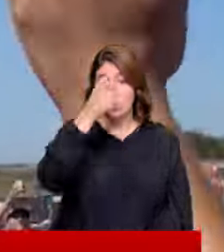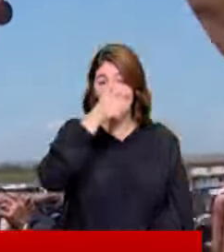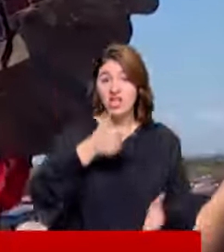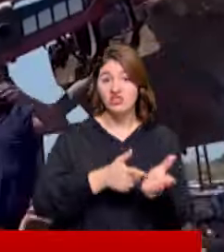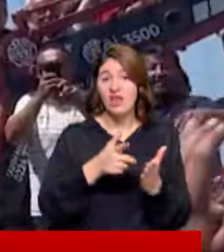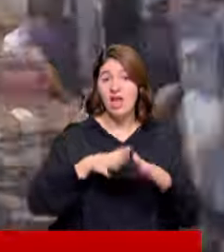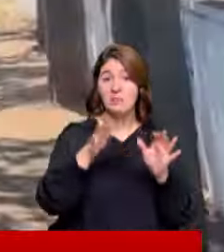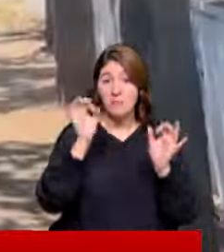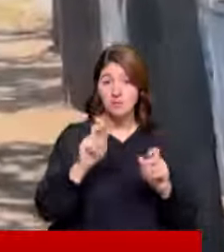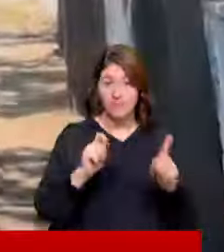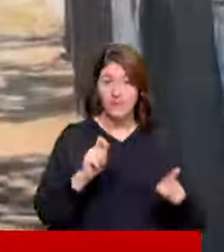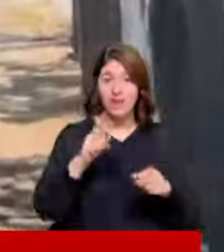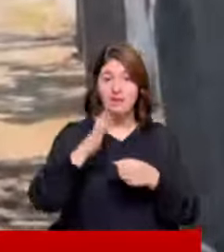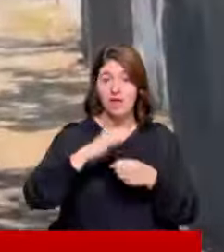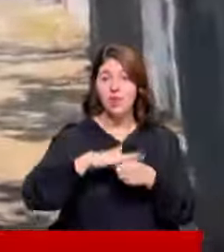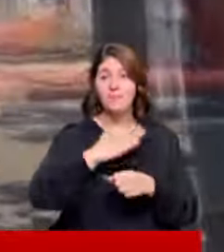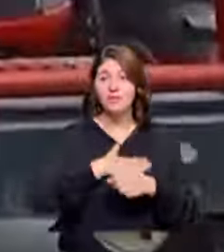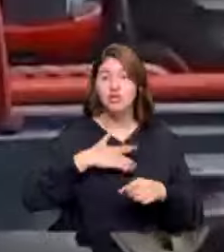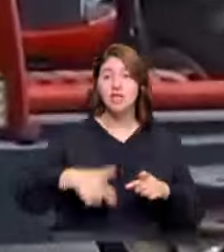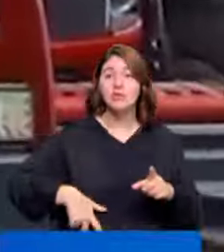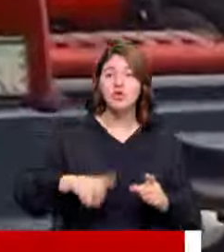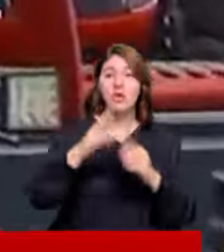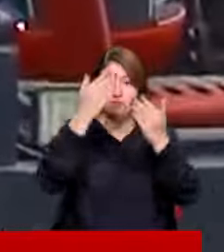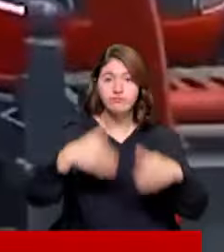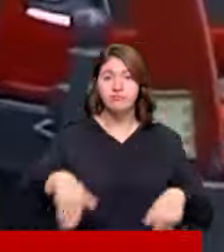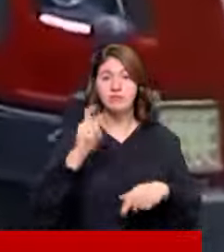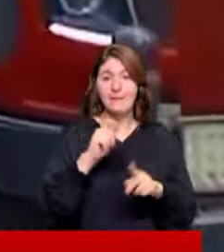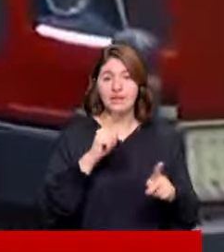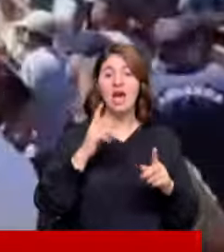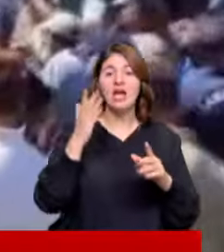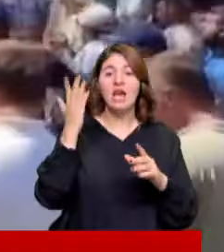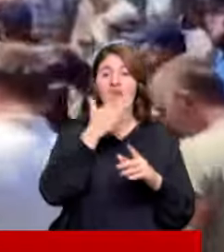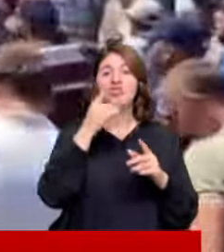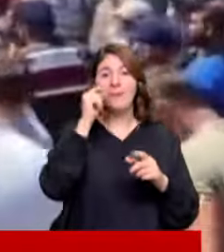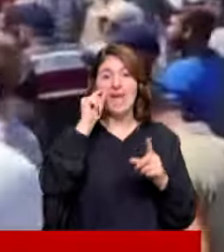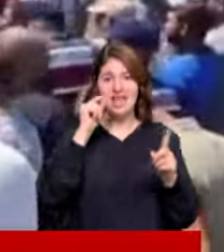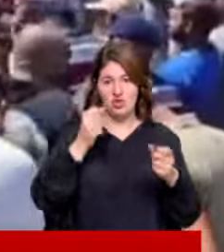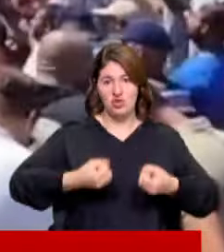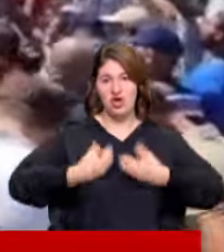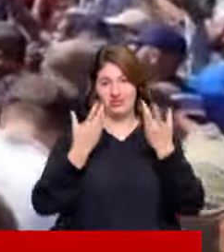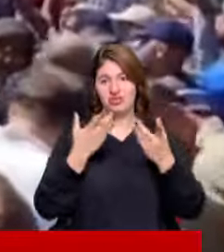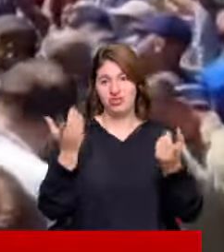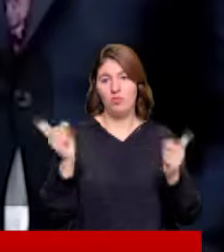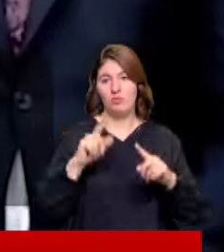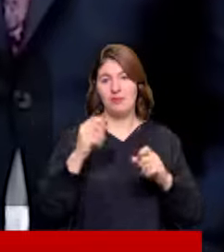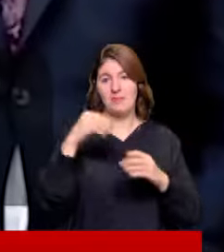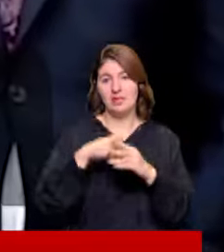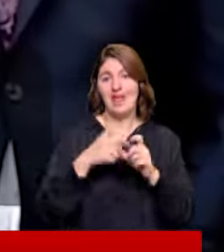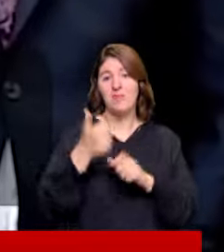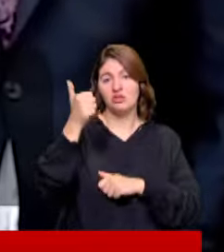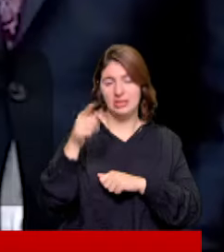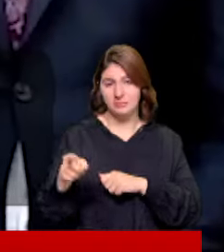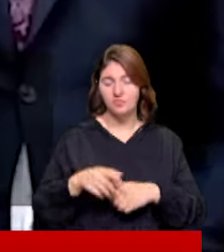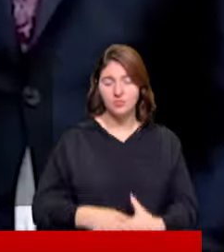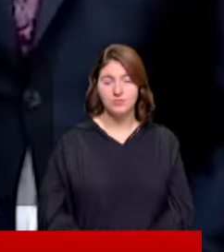çiftçi eylemlerini başlatan, traktörleriyle Bursa-İzmir yolunu trafiğe kapatan Karacabeyli üreticilerle birlikteydi İYİ Parti Genel Başkanı. Ben bugün